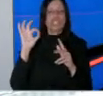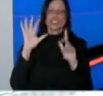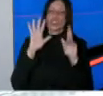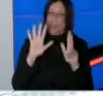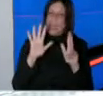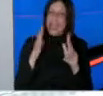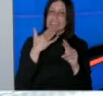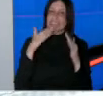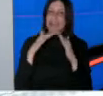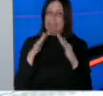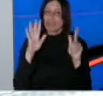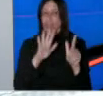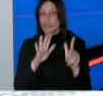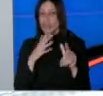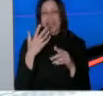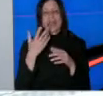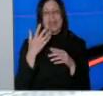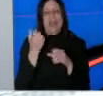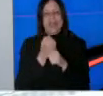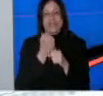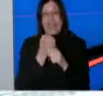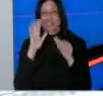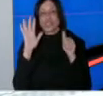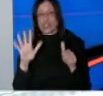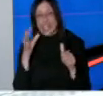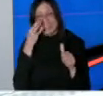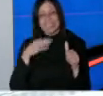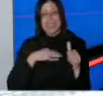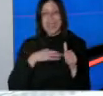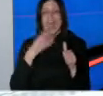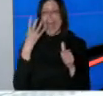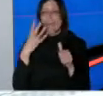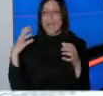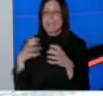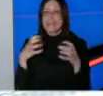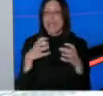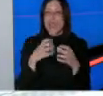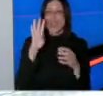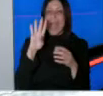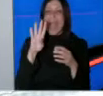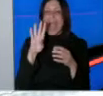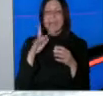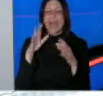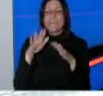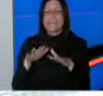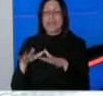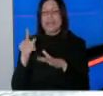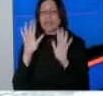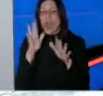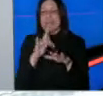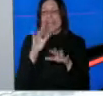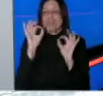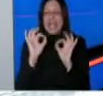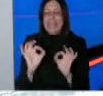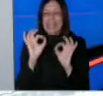ישראל ביתנו 7, יהדות התורה 7, עבודה 6, ושים לב, 4 מפלגות על 4 מנדטים, זה מאוד רגיש, מאוד